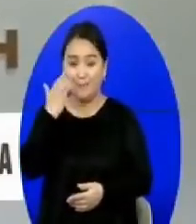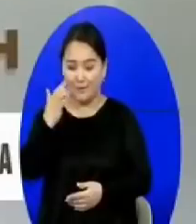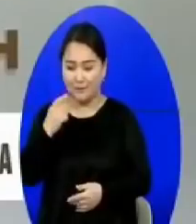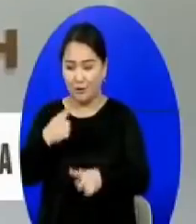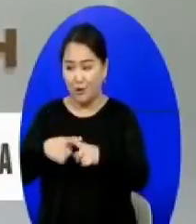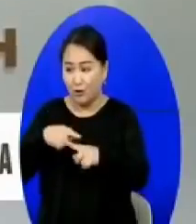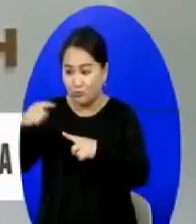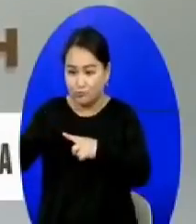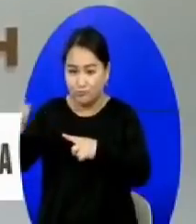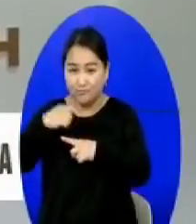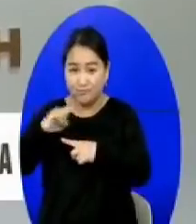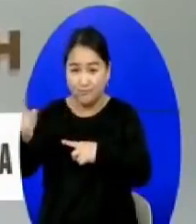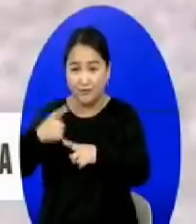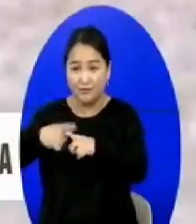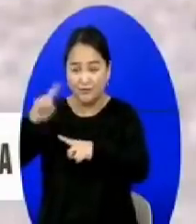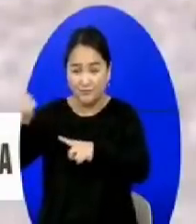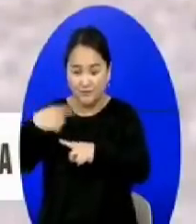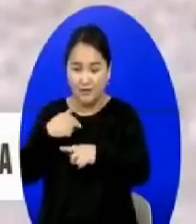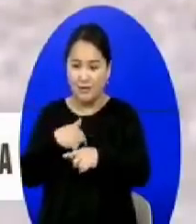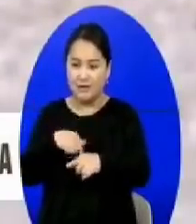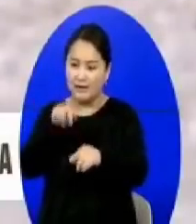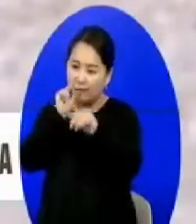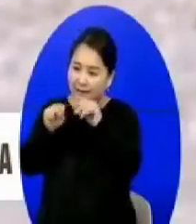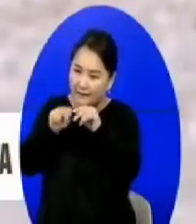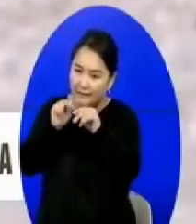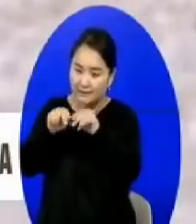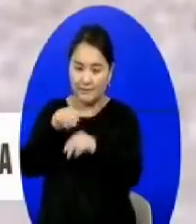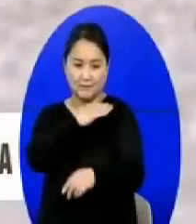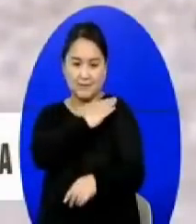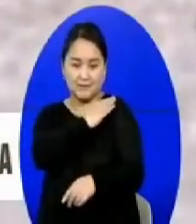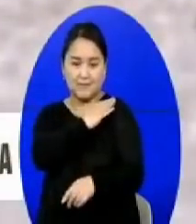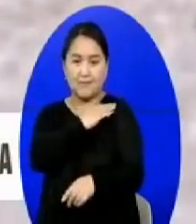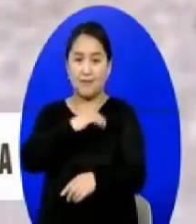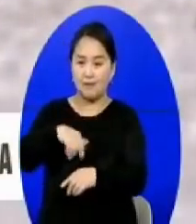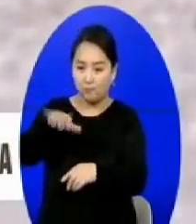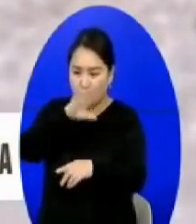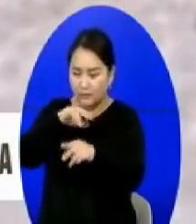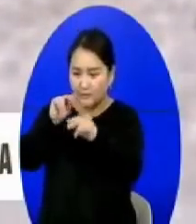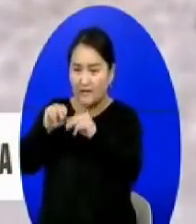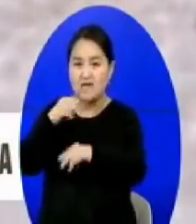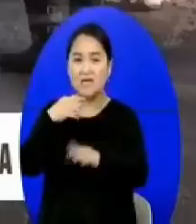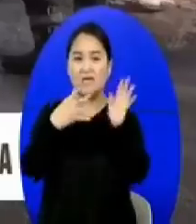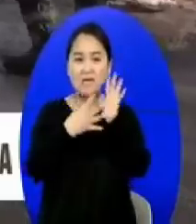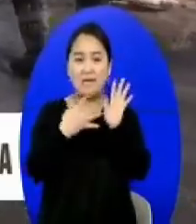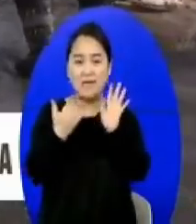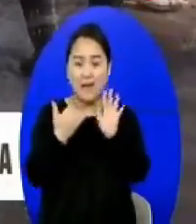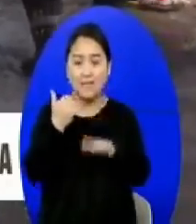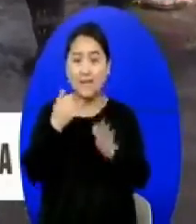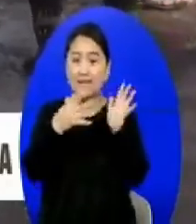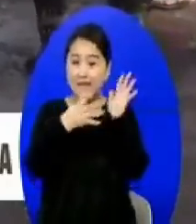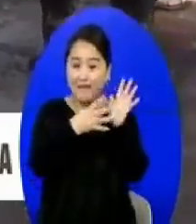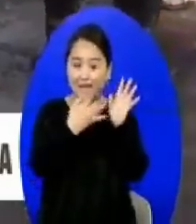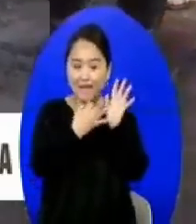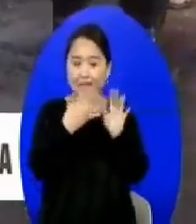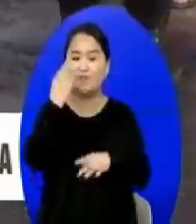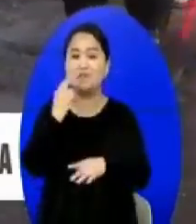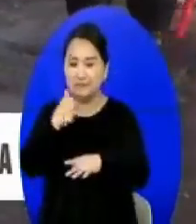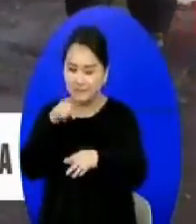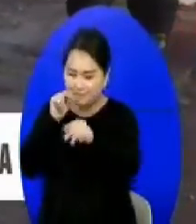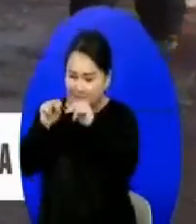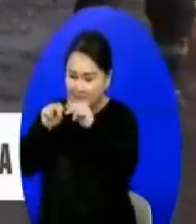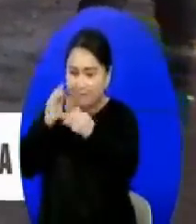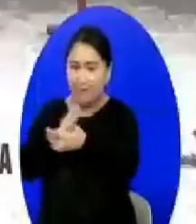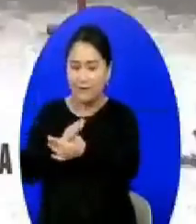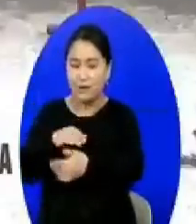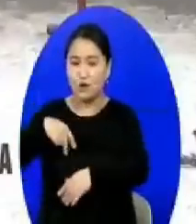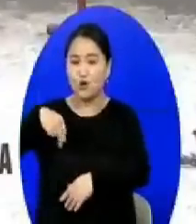товчуудад хяналтын цэгийн тоог нэмэхээр төлөвлөд байгаа юм байна. Тээврийн цагдаг ялб нийт 98 цэгээр хяналт шалгалт хийнэ. Явуулын хяналтыг 36 цэгийг